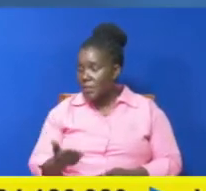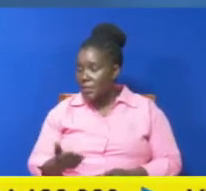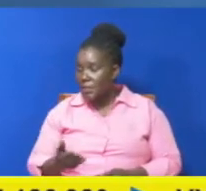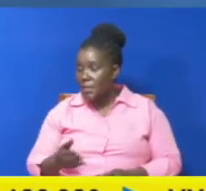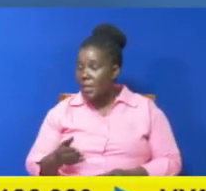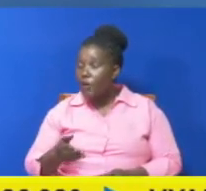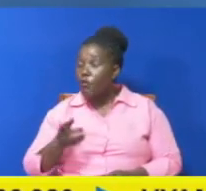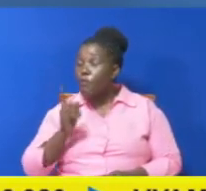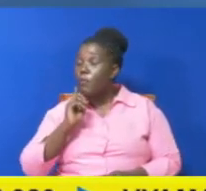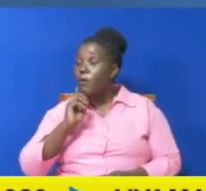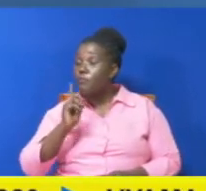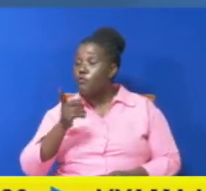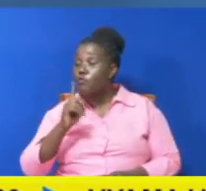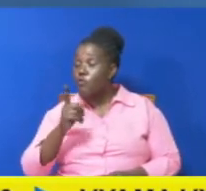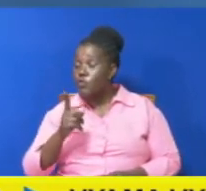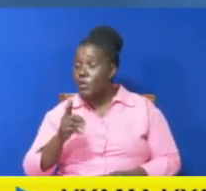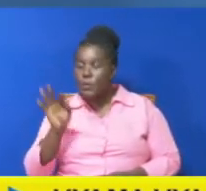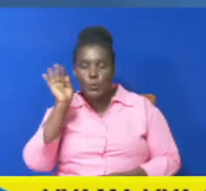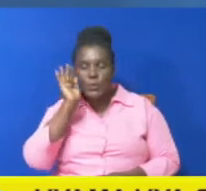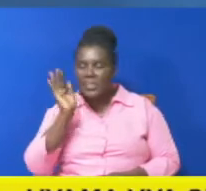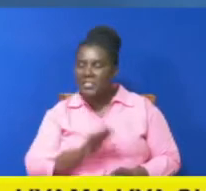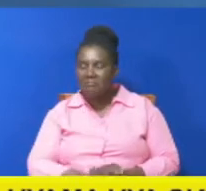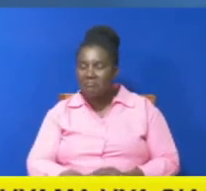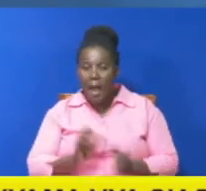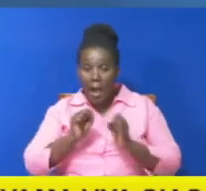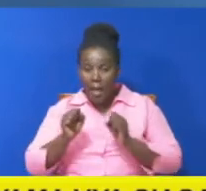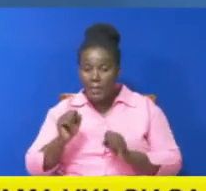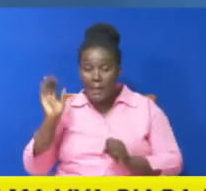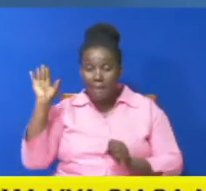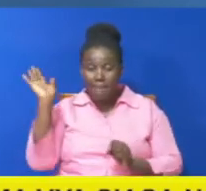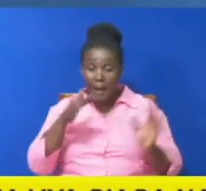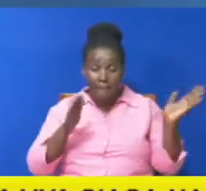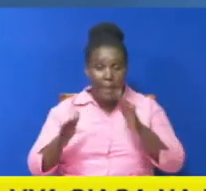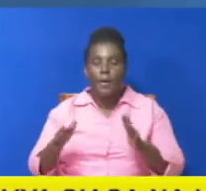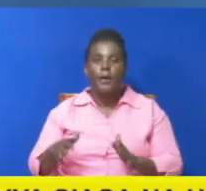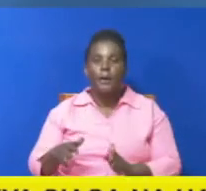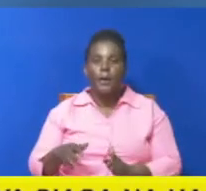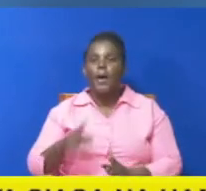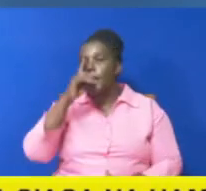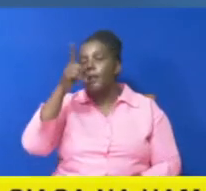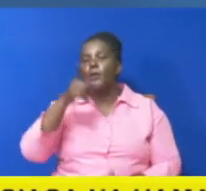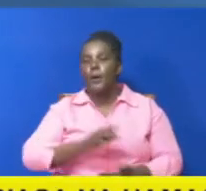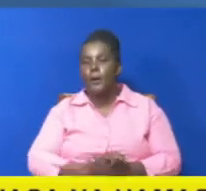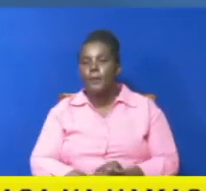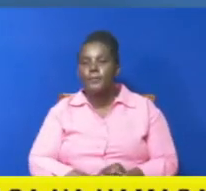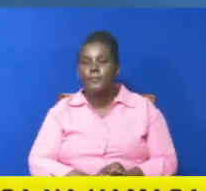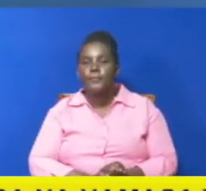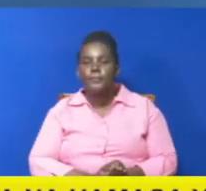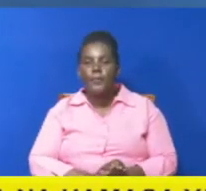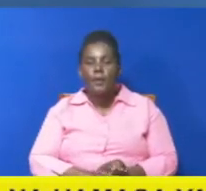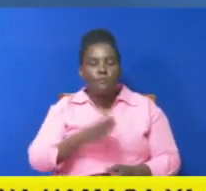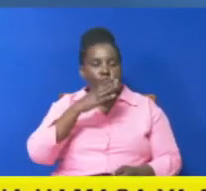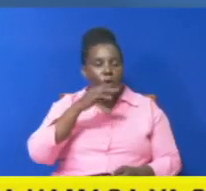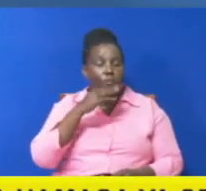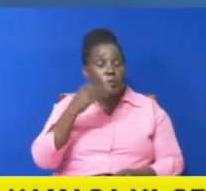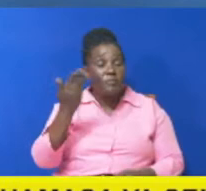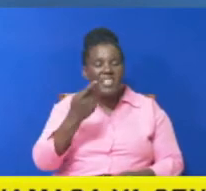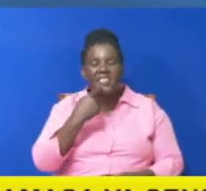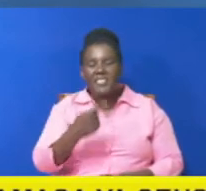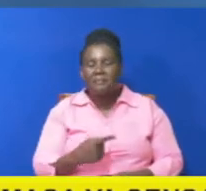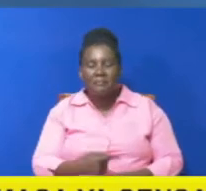msikivu. Ukimuonya kwa makofi anajua anakuwa ni msikivu. Lakini kuna mwingine mwanaume mwingine anasema nimeshaongea na mwanamke mara ya